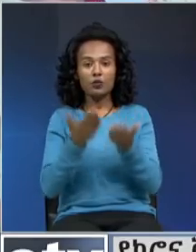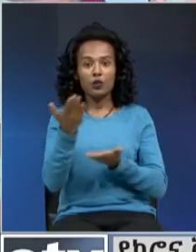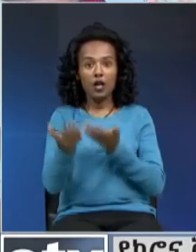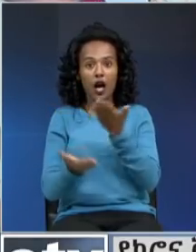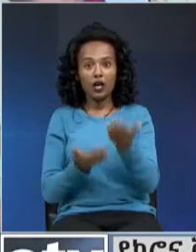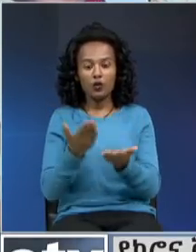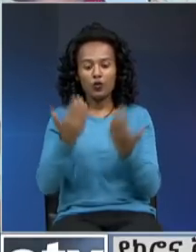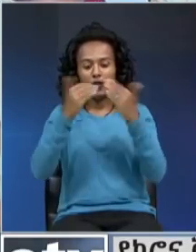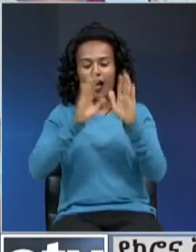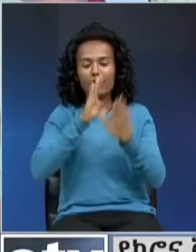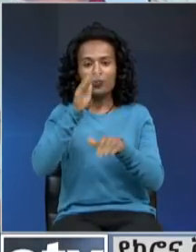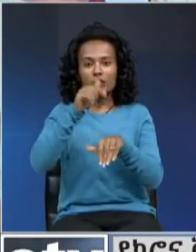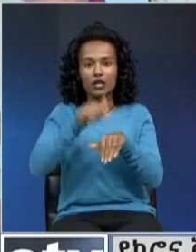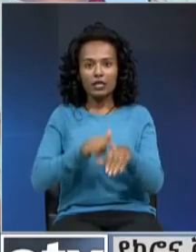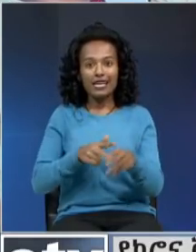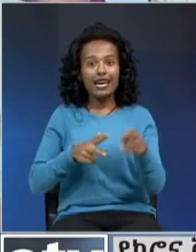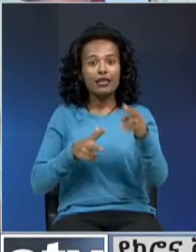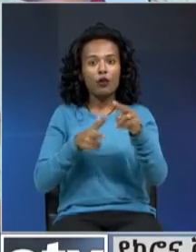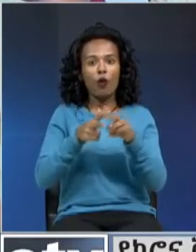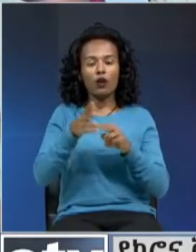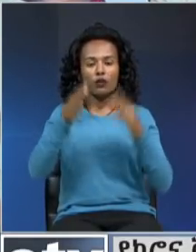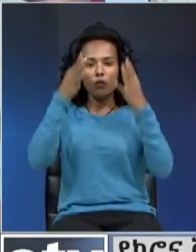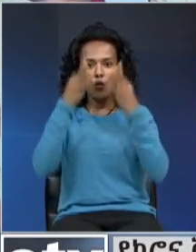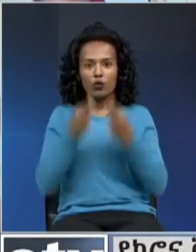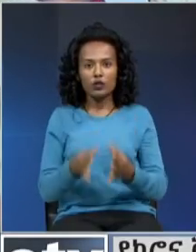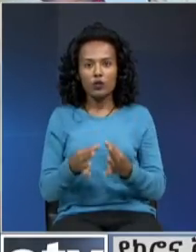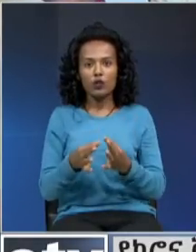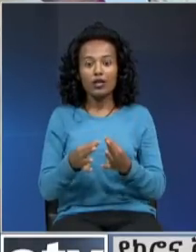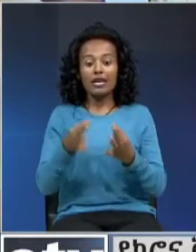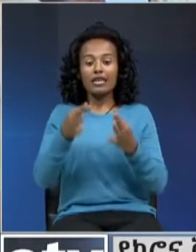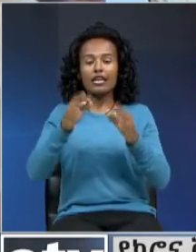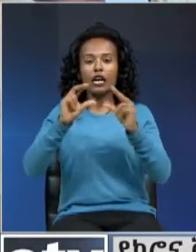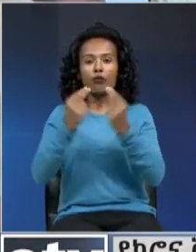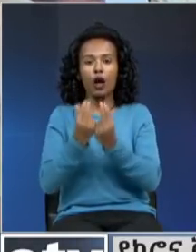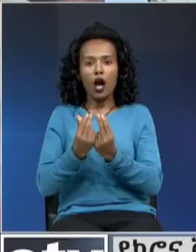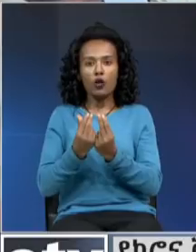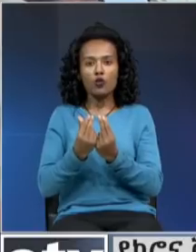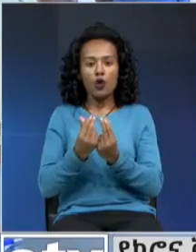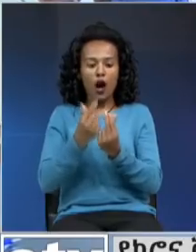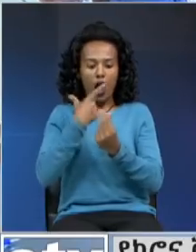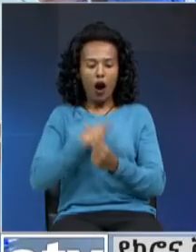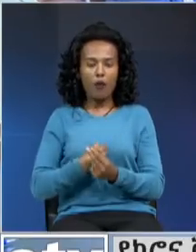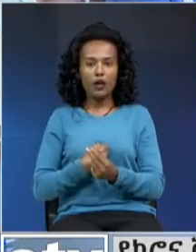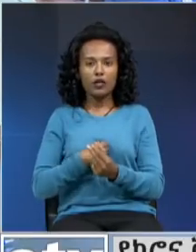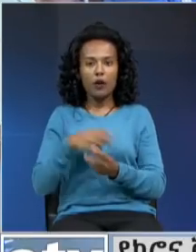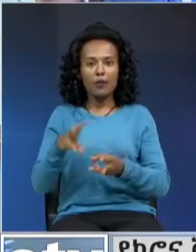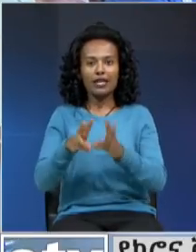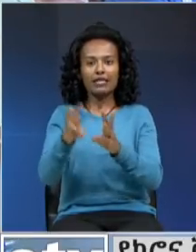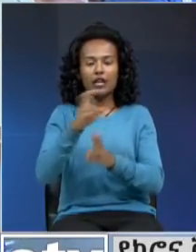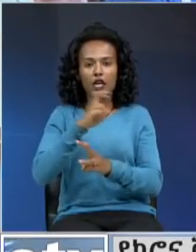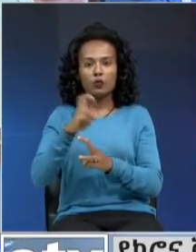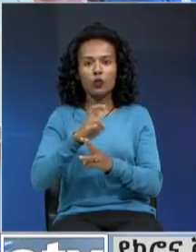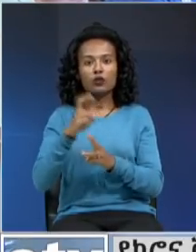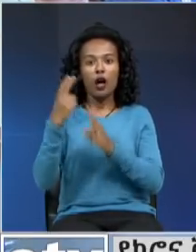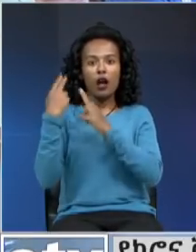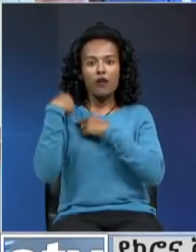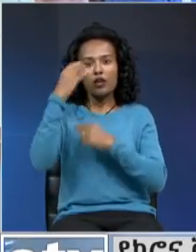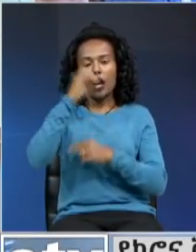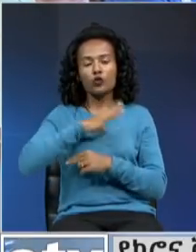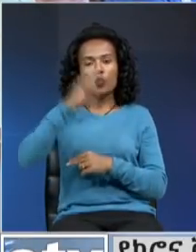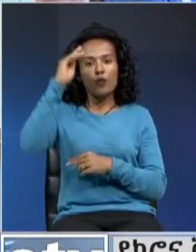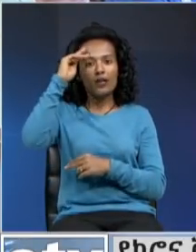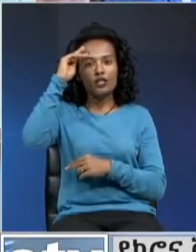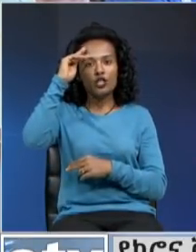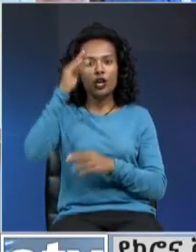አገልግሎት ላልተወሰነ ጊዜ እንዲቋረጥ መወሰኑን የግብረ ኃይሉ አባልና የክልሉ መንገድና ትራንስፖርት ቢሮ ኃላፊ አቶ ማስረሻ